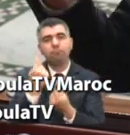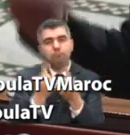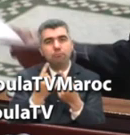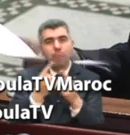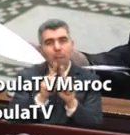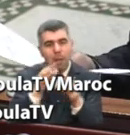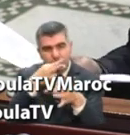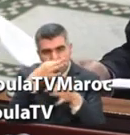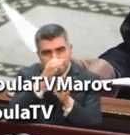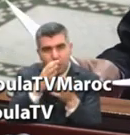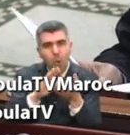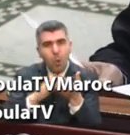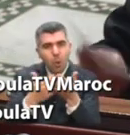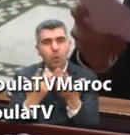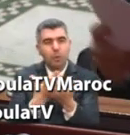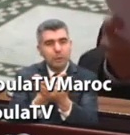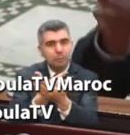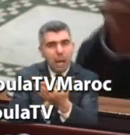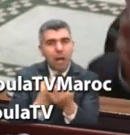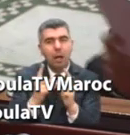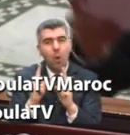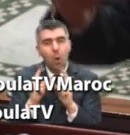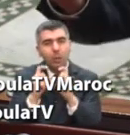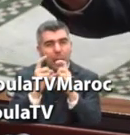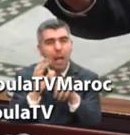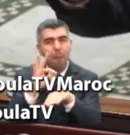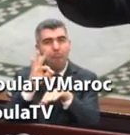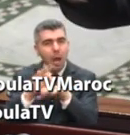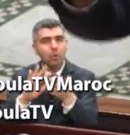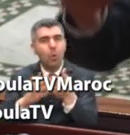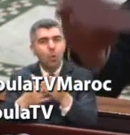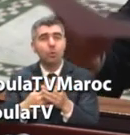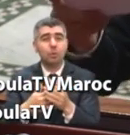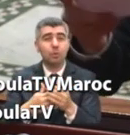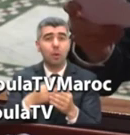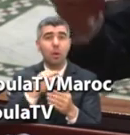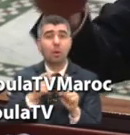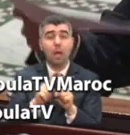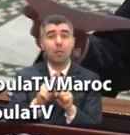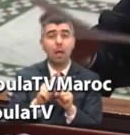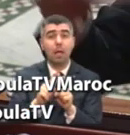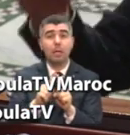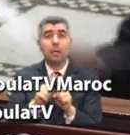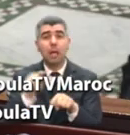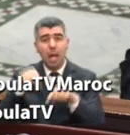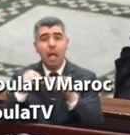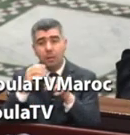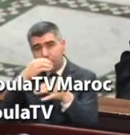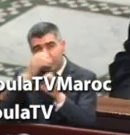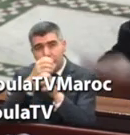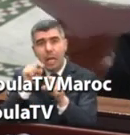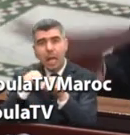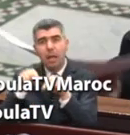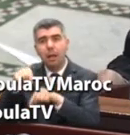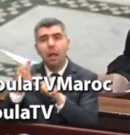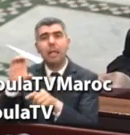بيولوجي مضاده للسرطانات. فيما يتعلق بالسم، لانسيتي باستور مع الباستور شتا كيشتغل في اطار